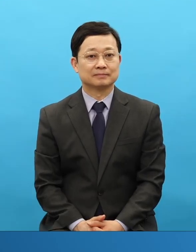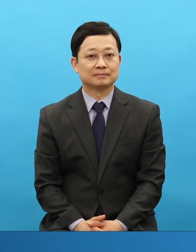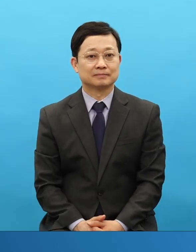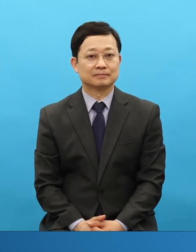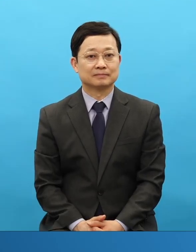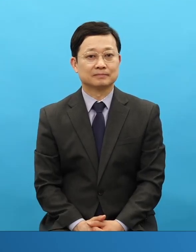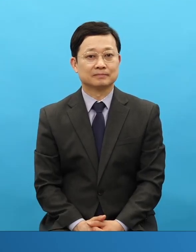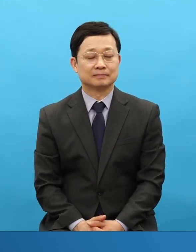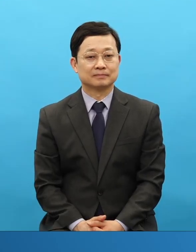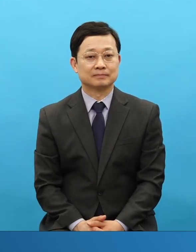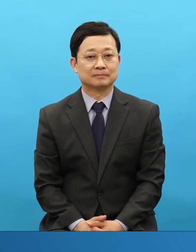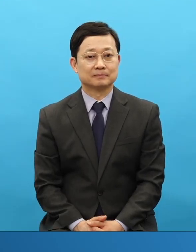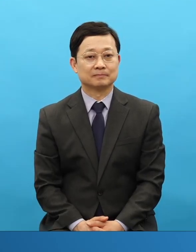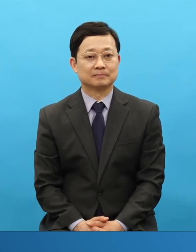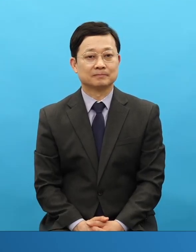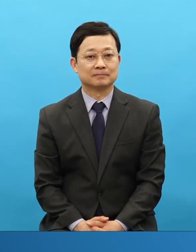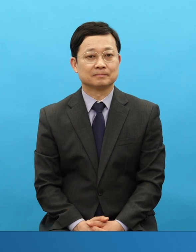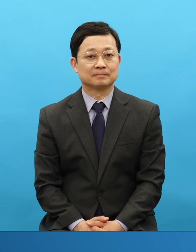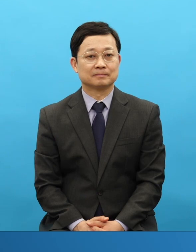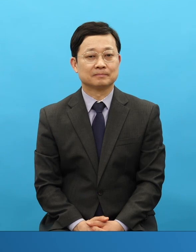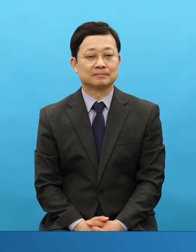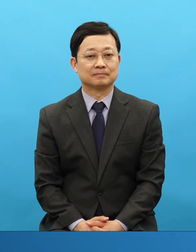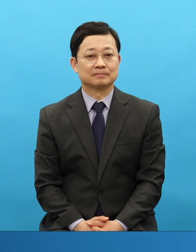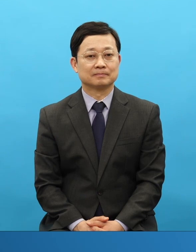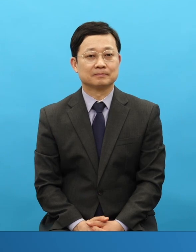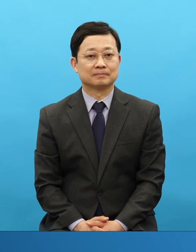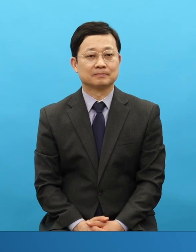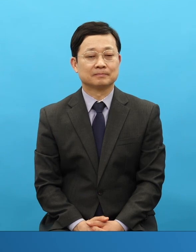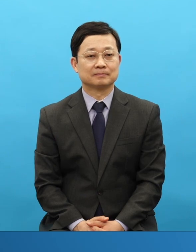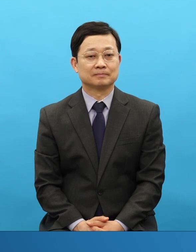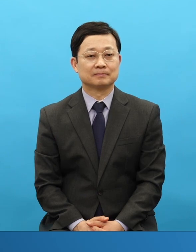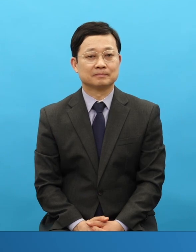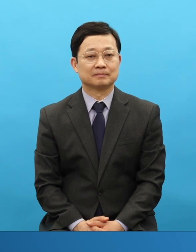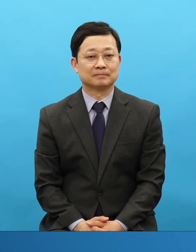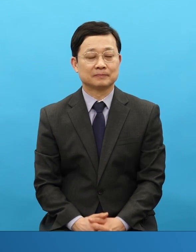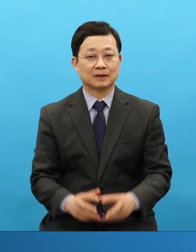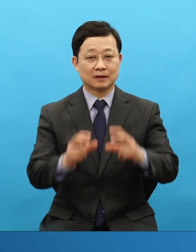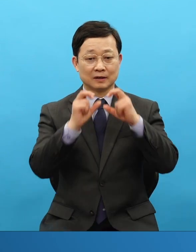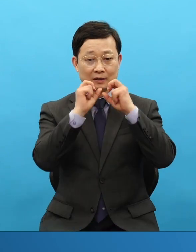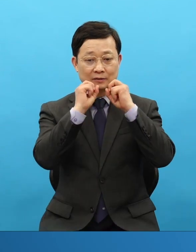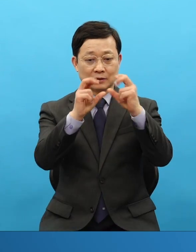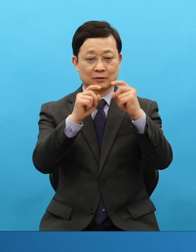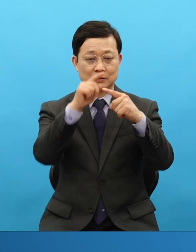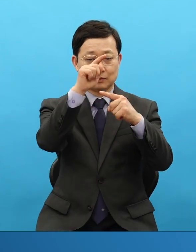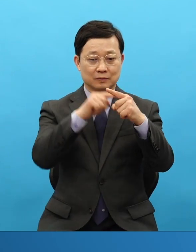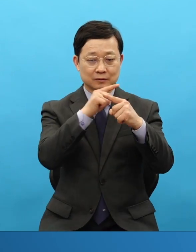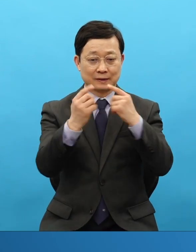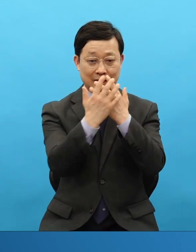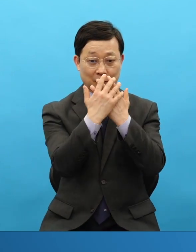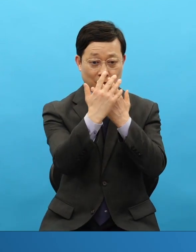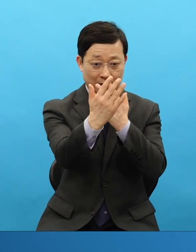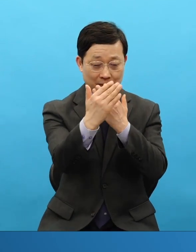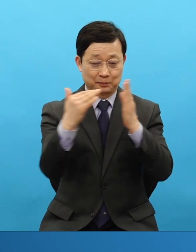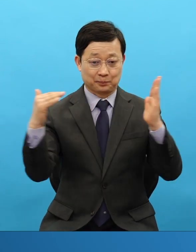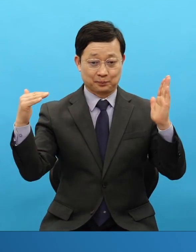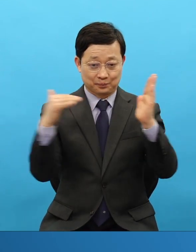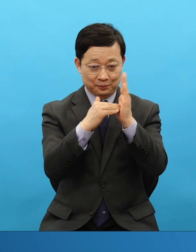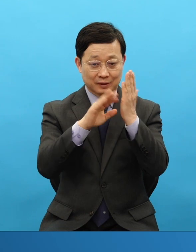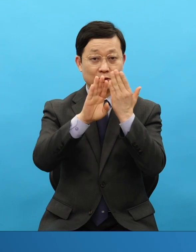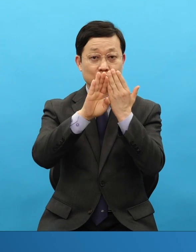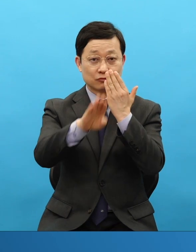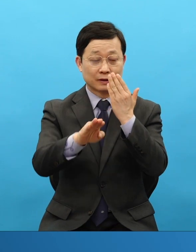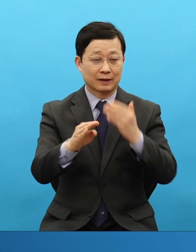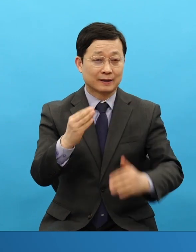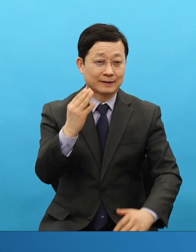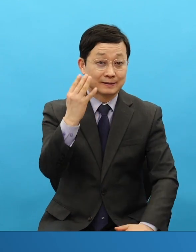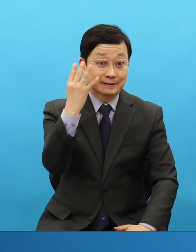선교 대회 마치고 여러분들이 한 4가지 정도 가지고 가야 되겠습니다. After the missions convention has ended, you have to take